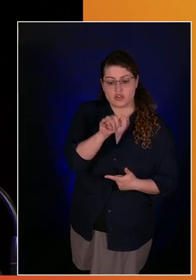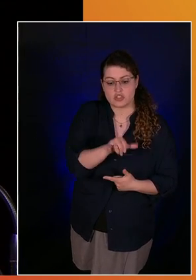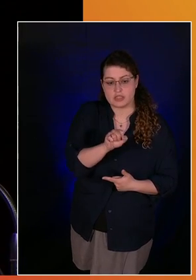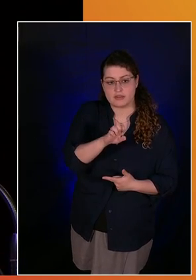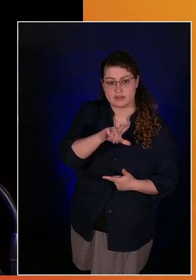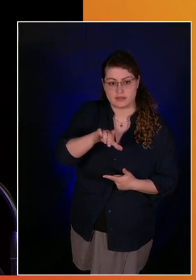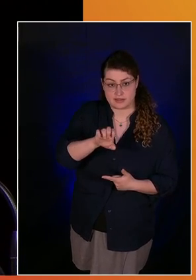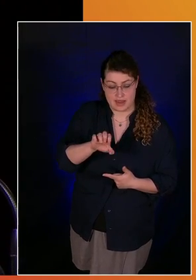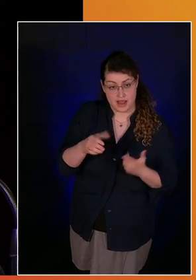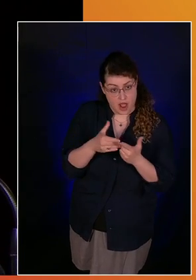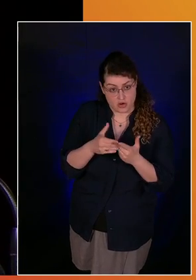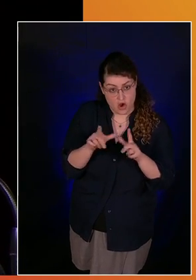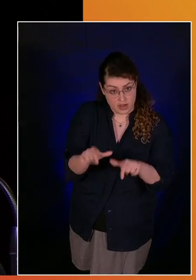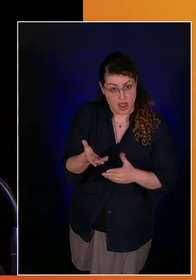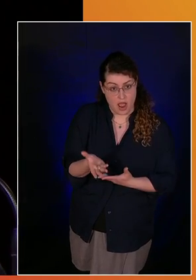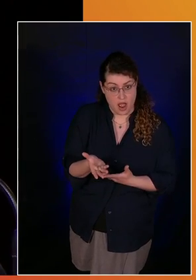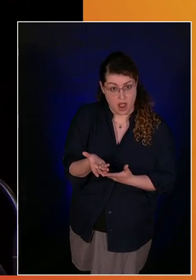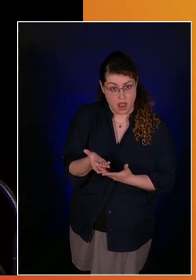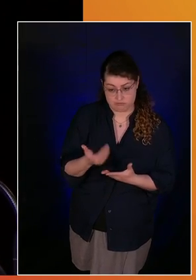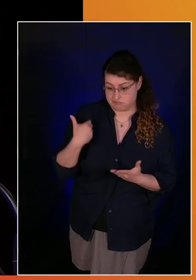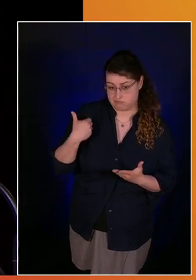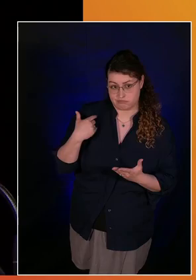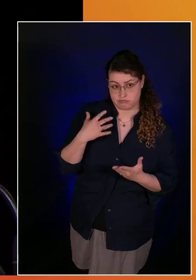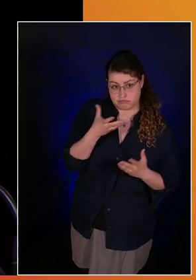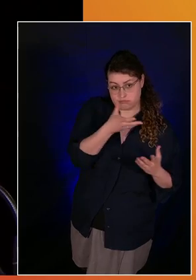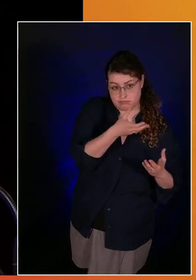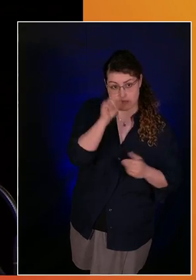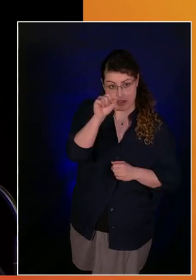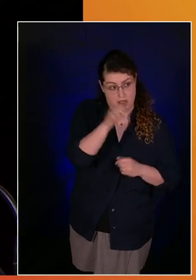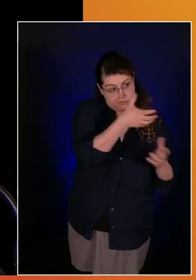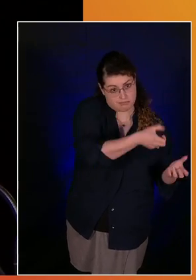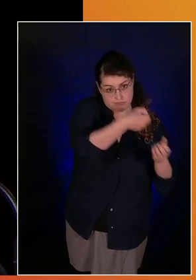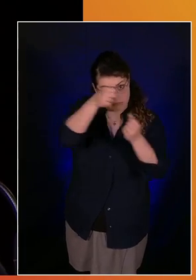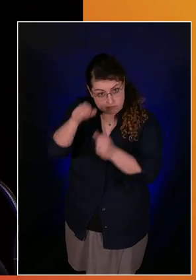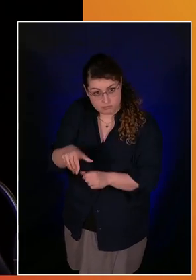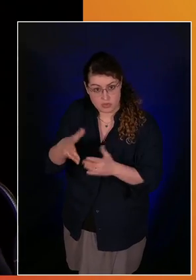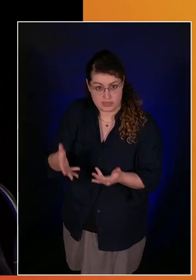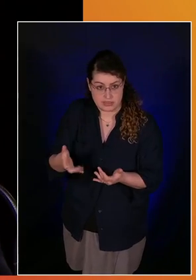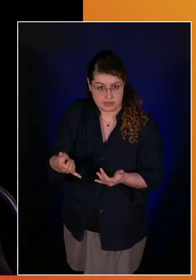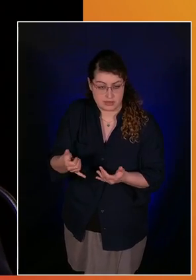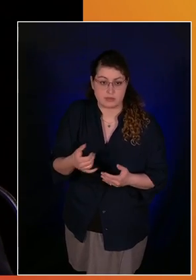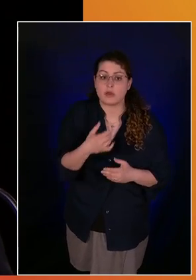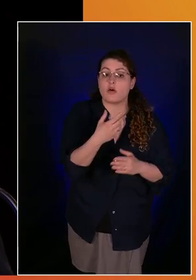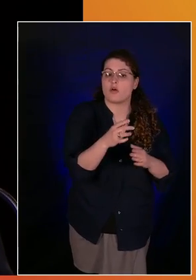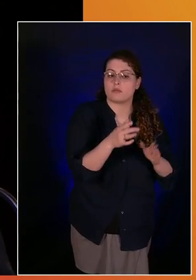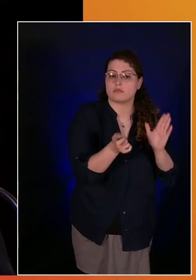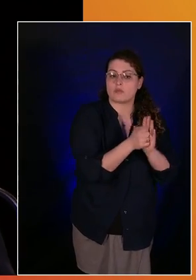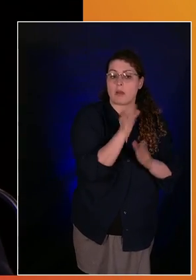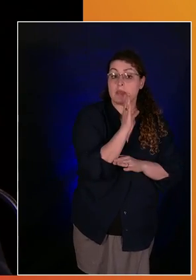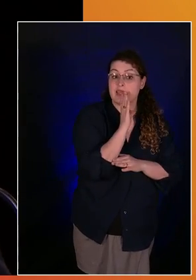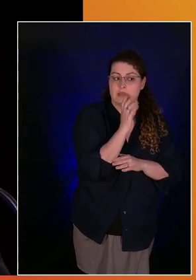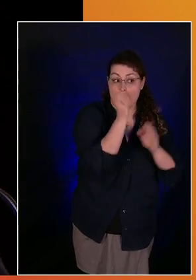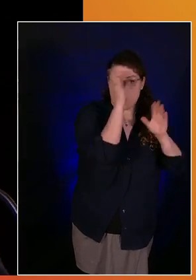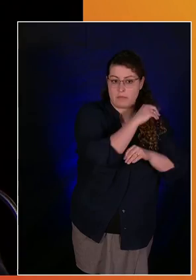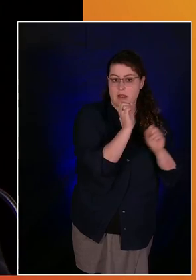toujours ici à la tribune aussi puisqu'il a été récupéré par un camarade vu qu'elle l'avait oublié où elle déjeunait euh je préfère le dire tout de